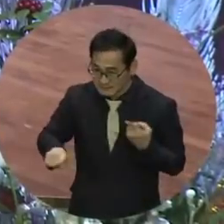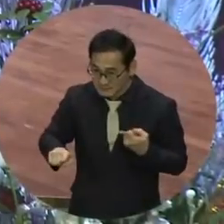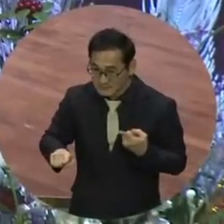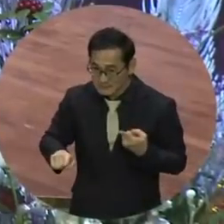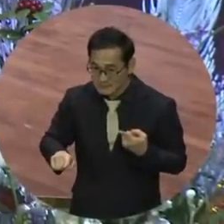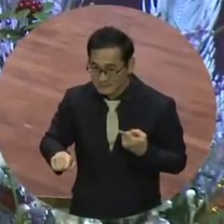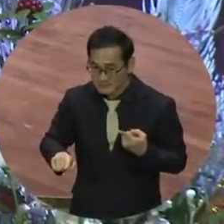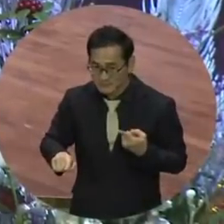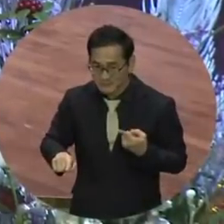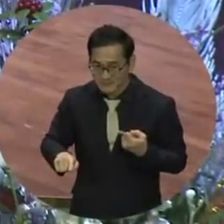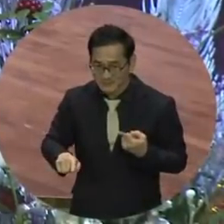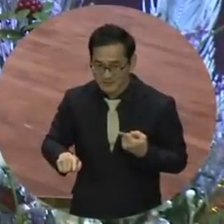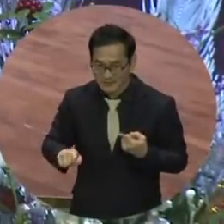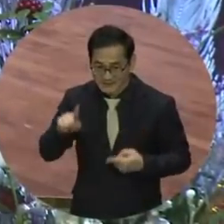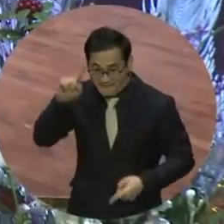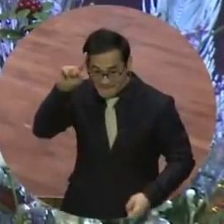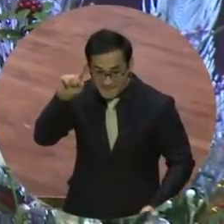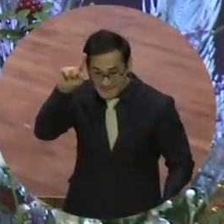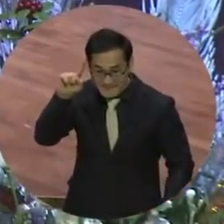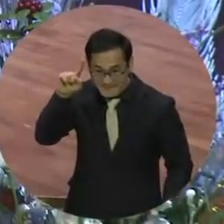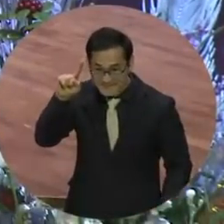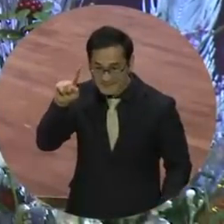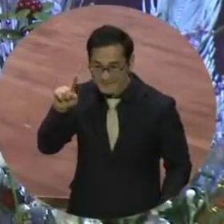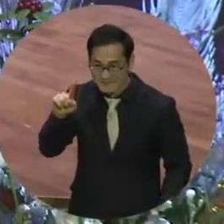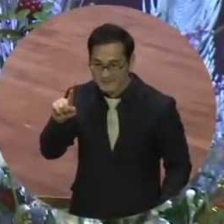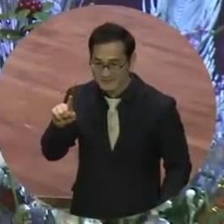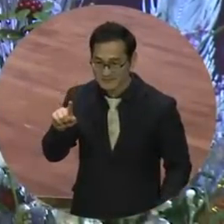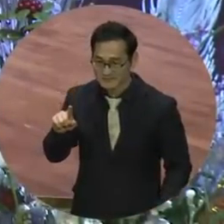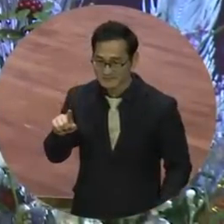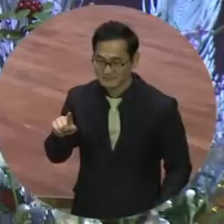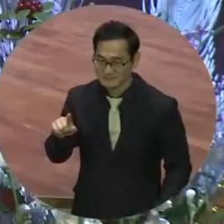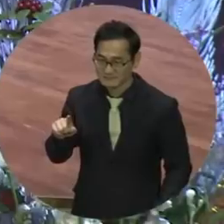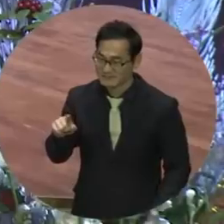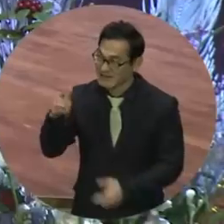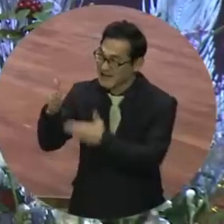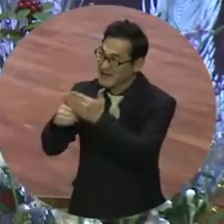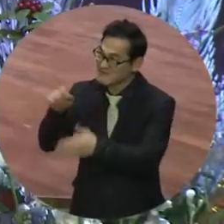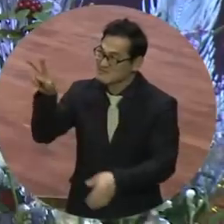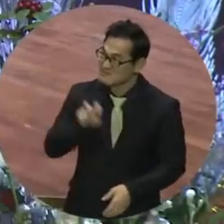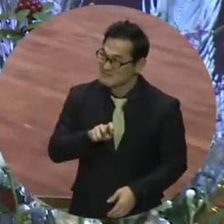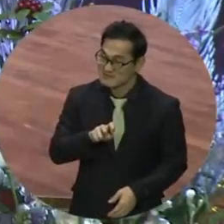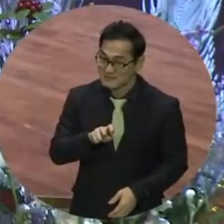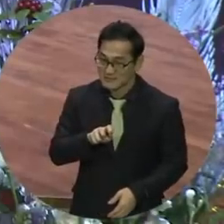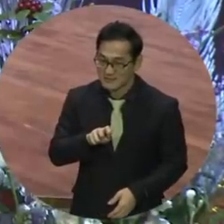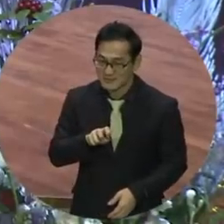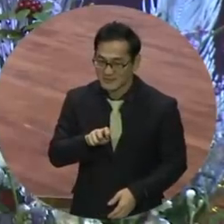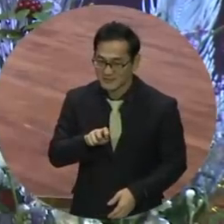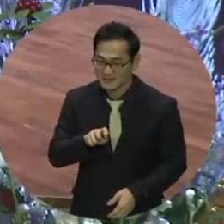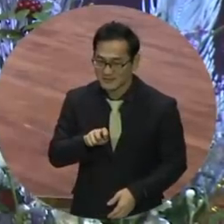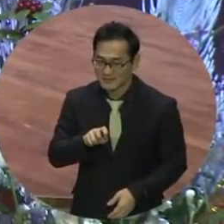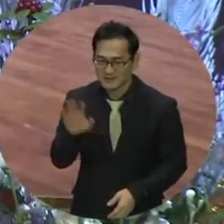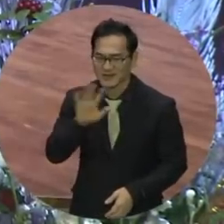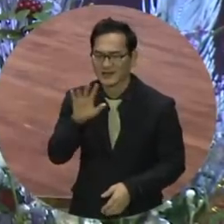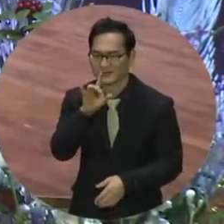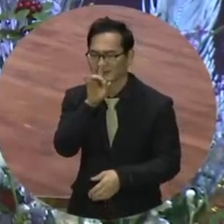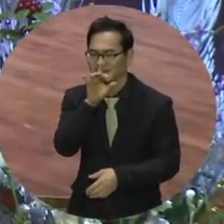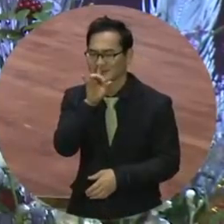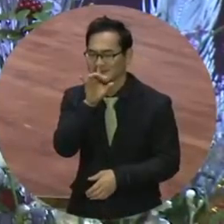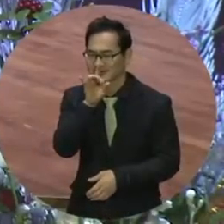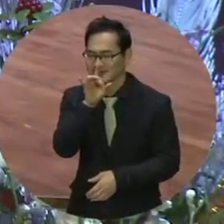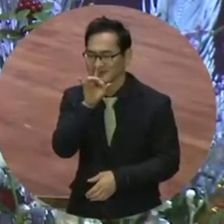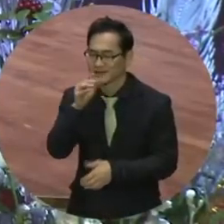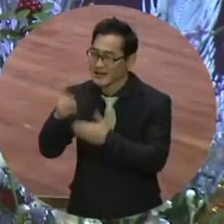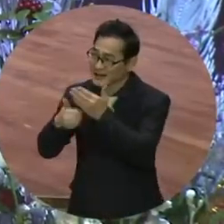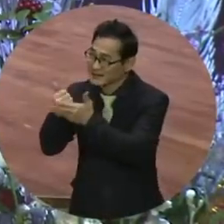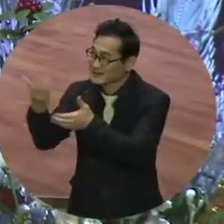섭섭하거나 또 어떻게 삐딱한 삶을 살 이유가 없어요. 우리는 청지기이기